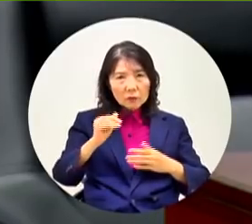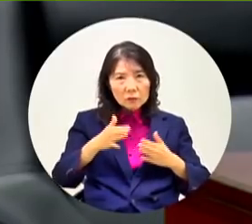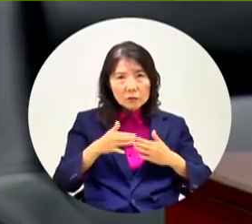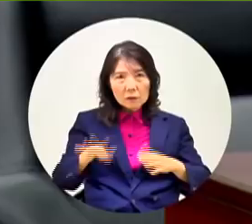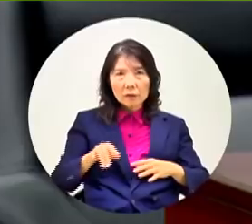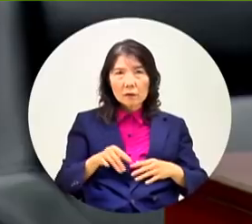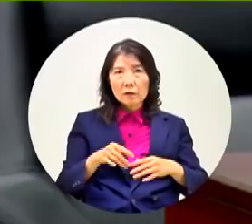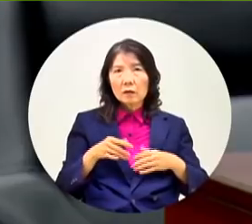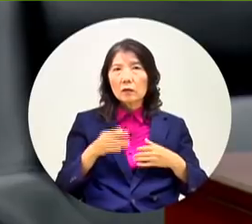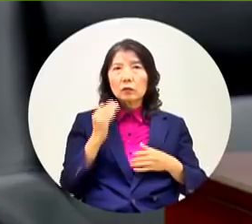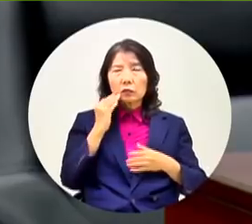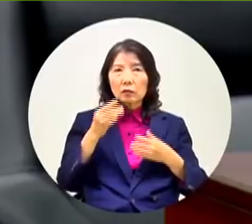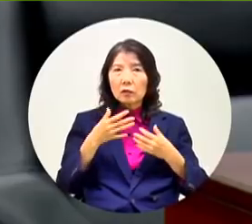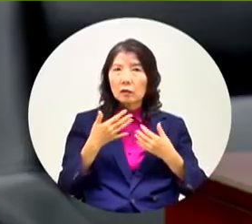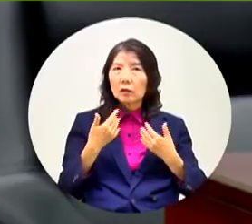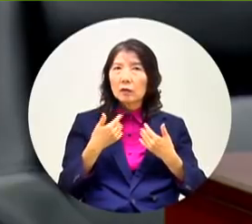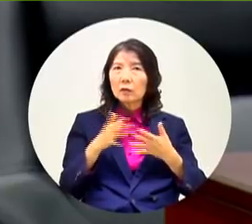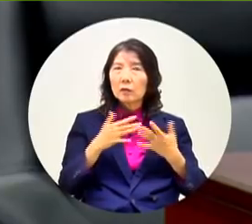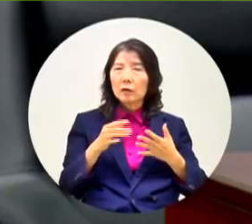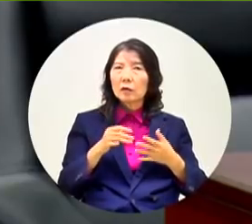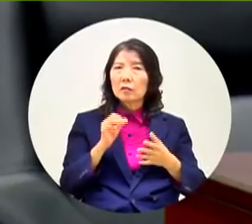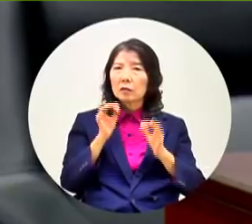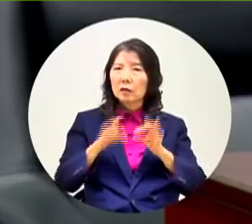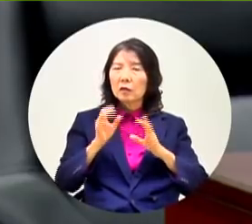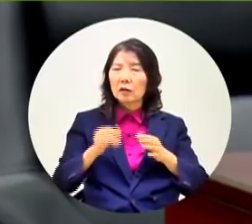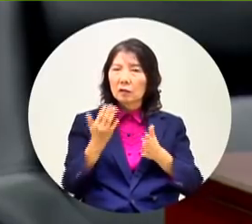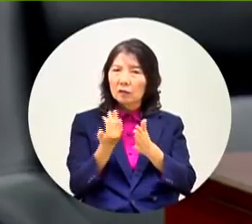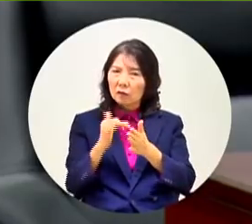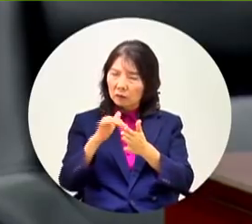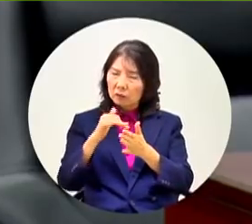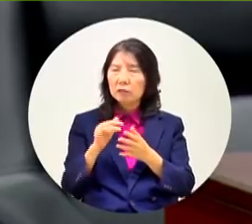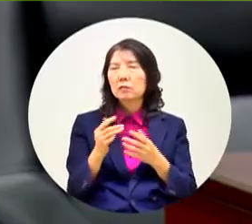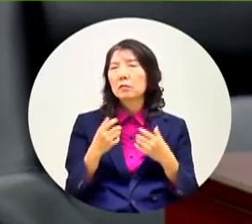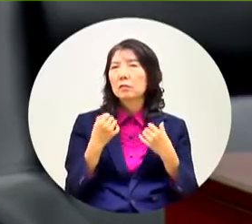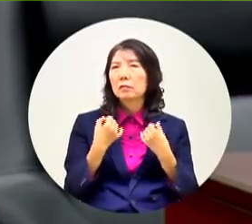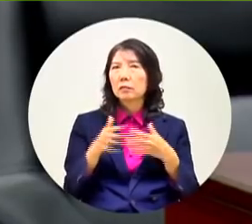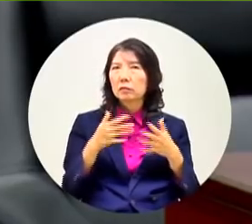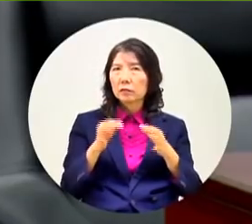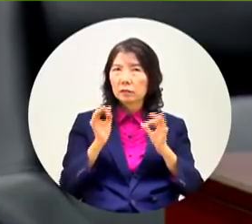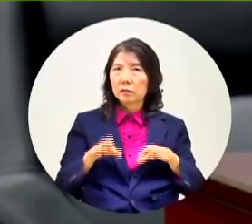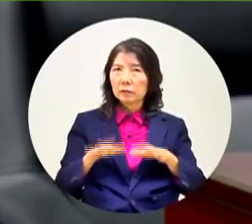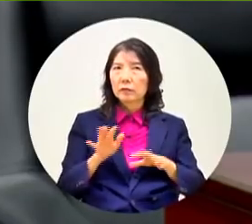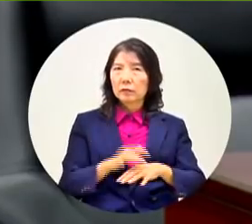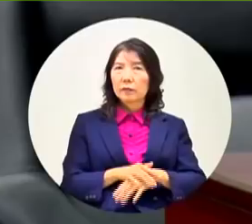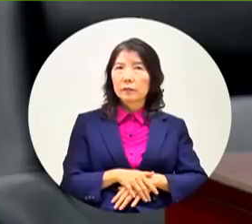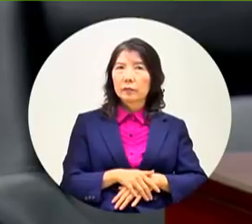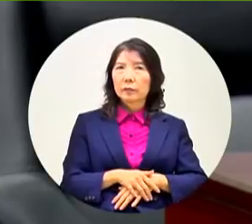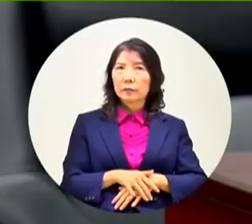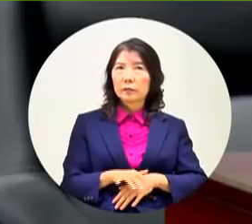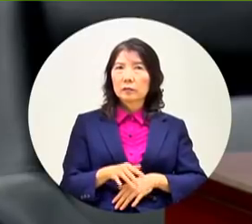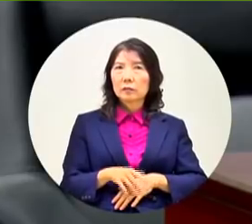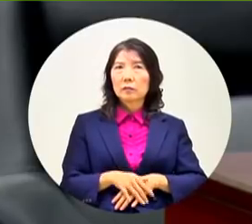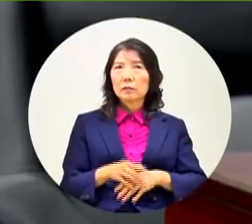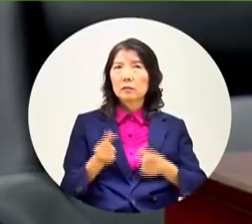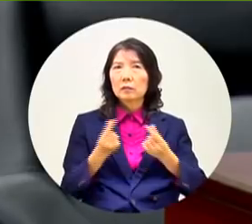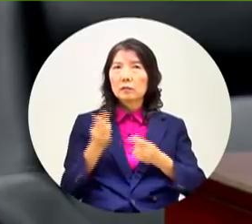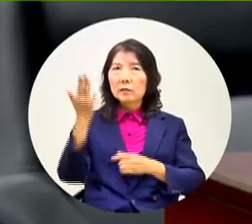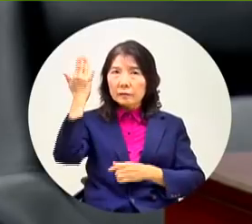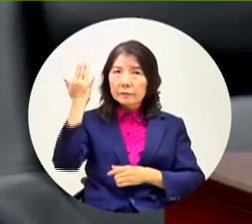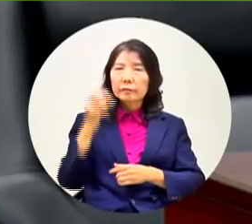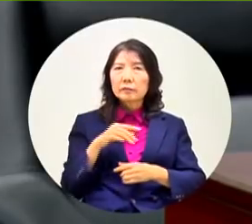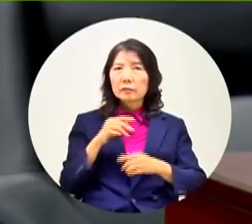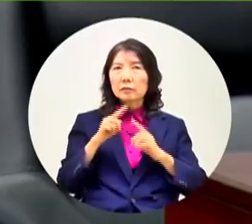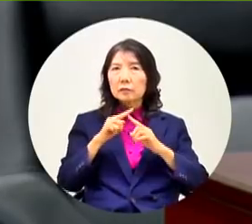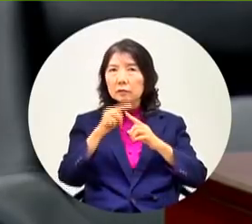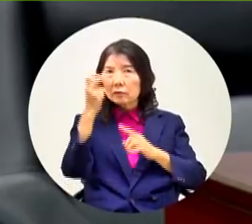浪费那个我们的我们的预算，会当咱无需要铺。不，卖讲像过去啊，我嘛去看